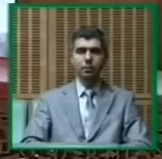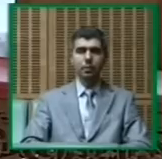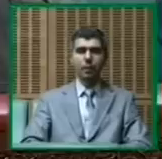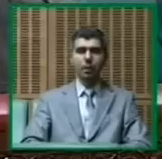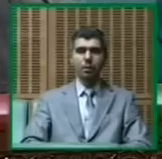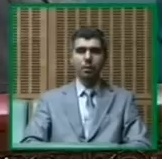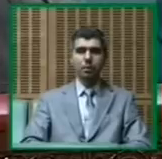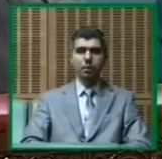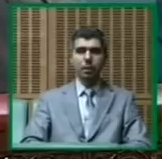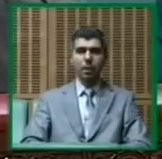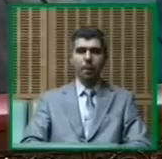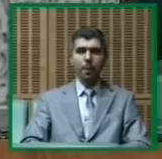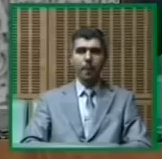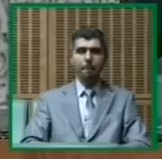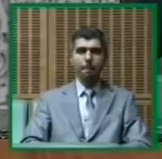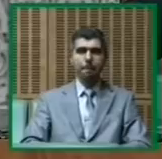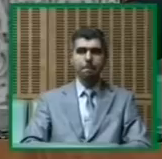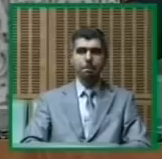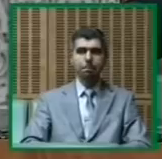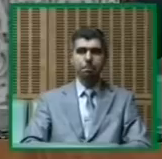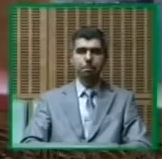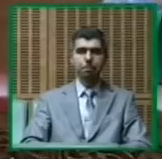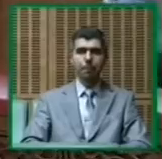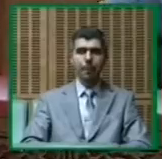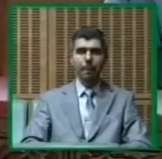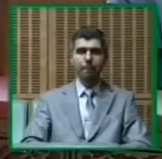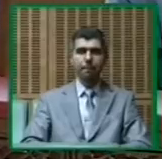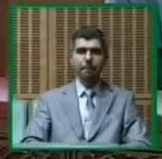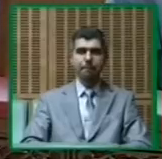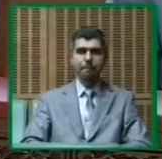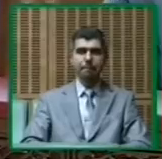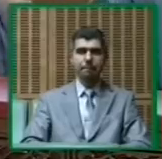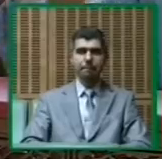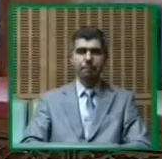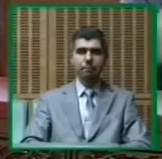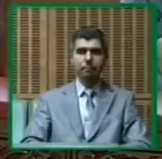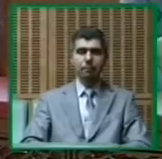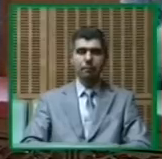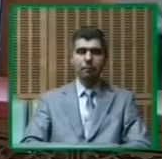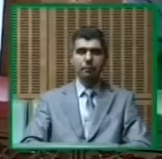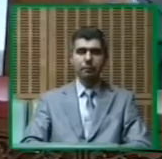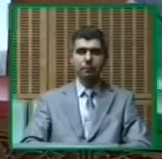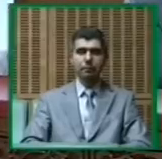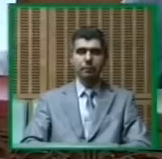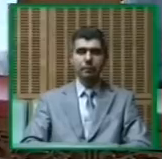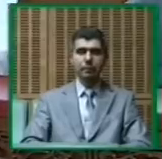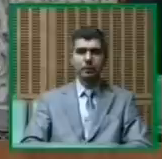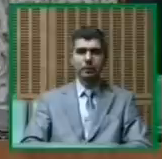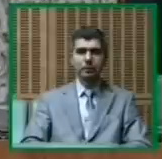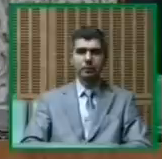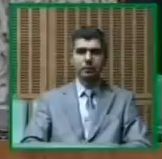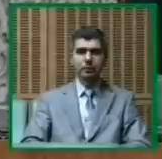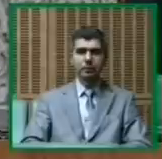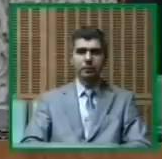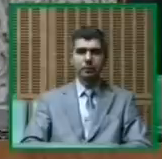وزير، السيد الوزير ارجوك ارجوك السيد الوزير، لان مع الاسف ربما هذه الجلسه